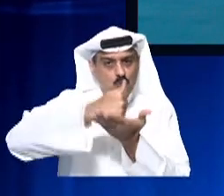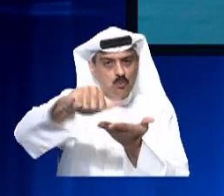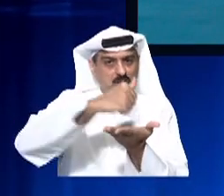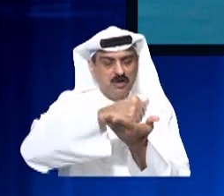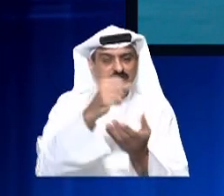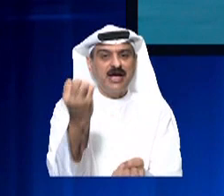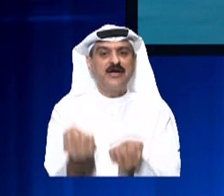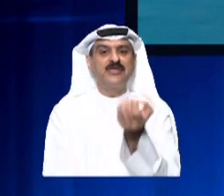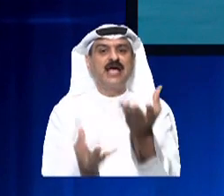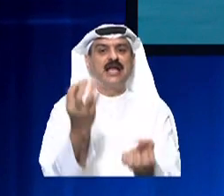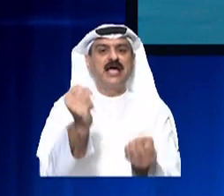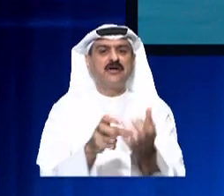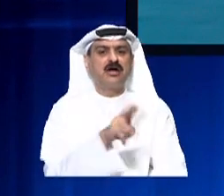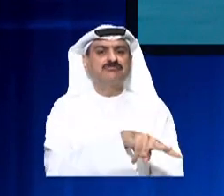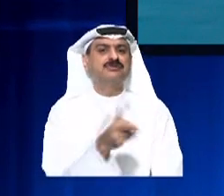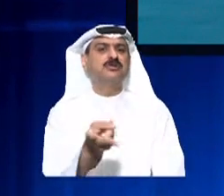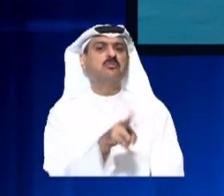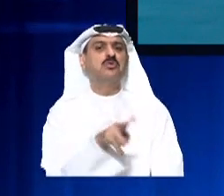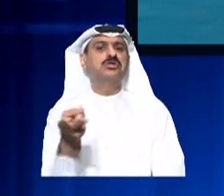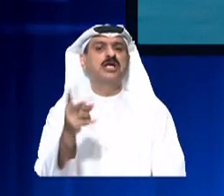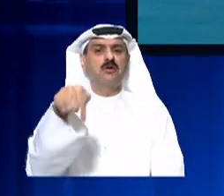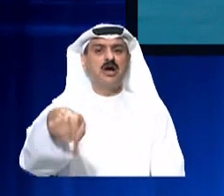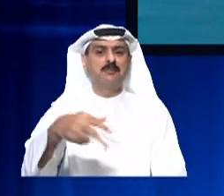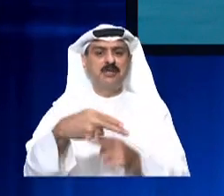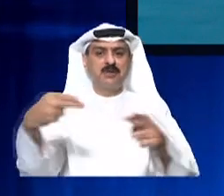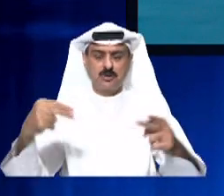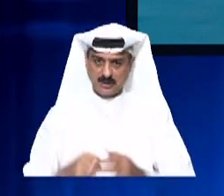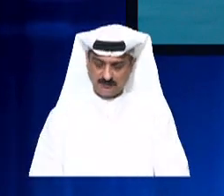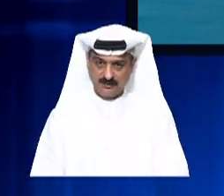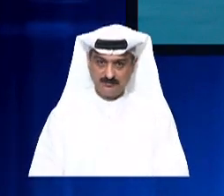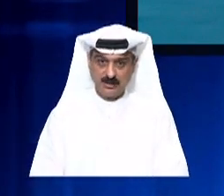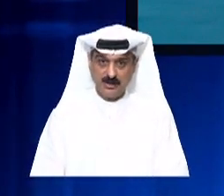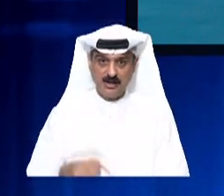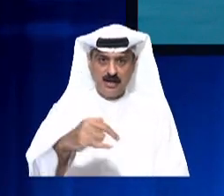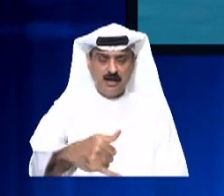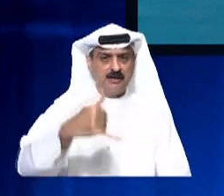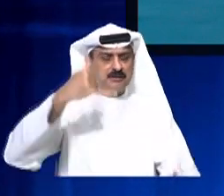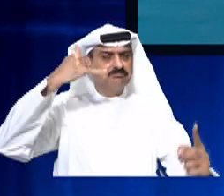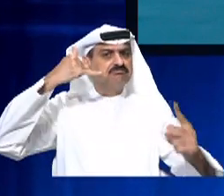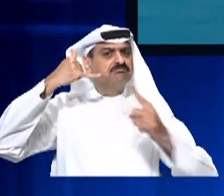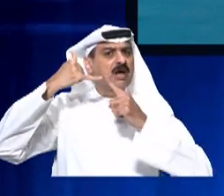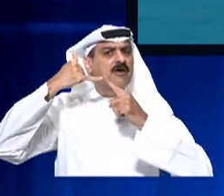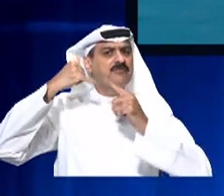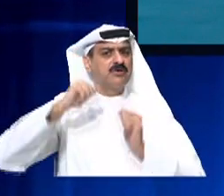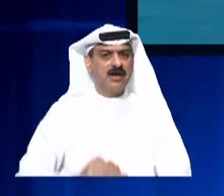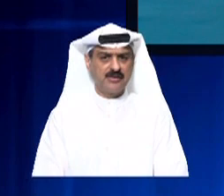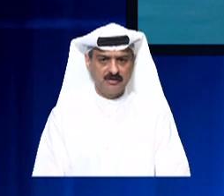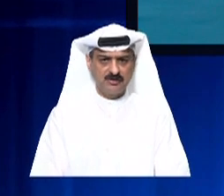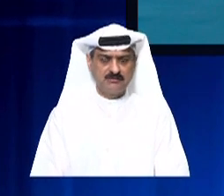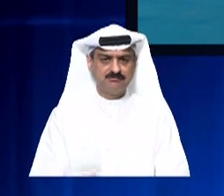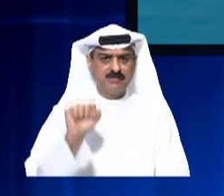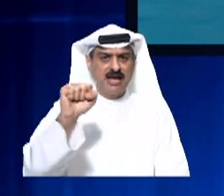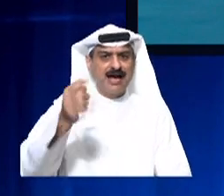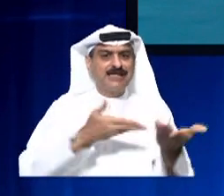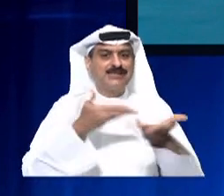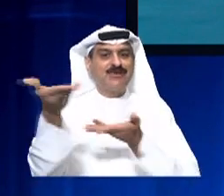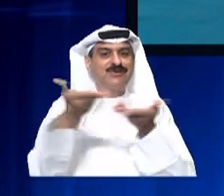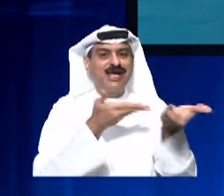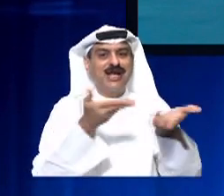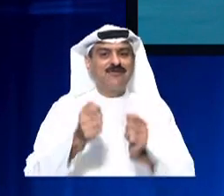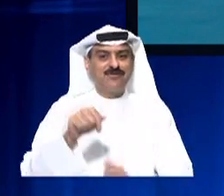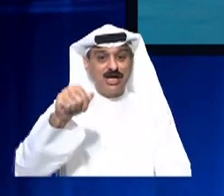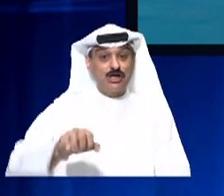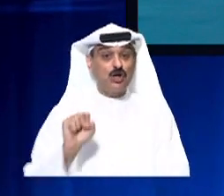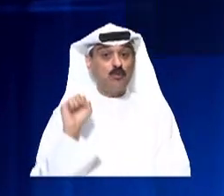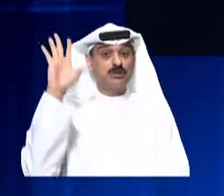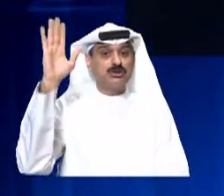للحرائق المتنوعة والمختلفة. طبعا وردنا بلاغ لإدارة العمليات المركزية التابعة لقوة الإطفاء العام صباح اليوم